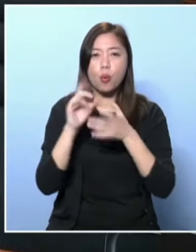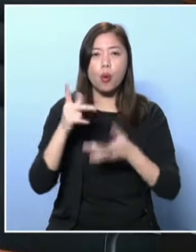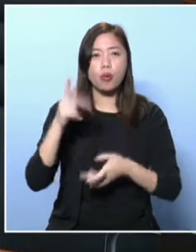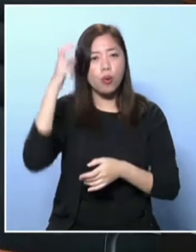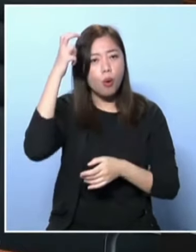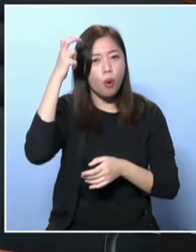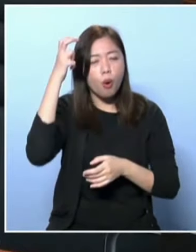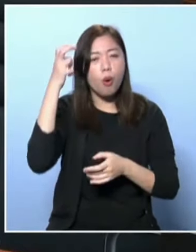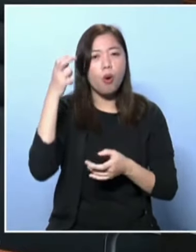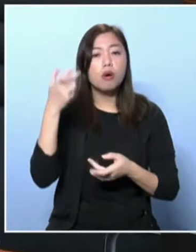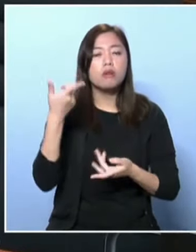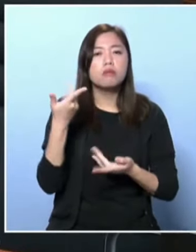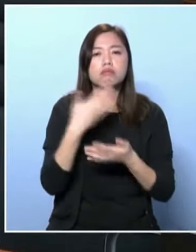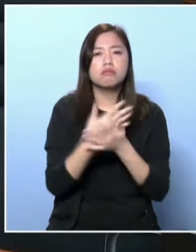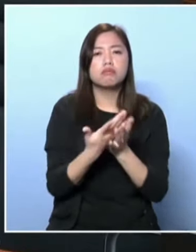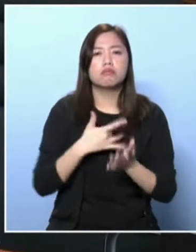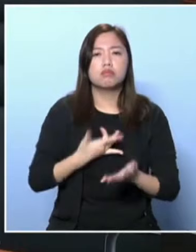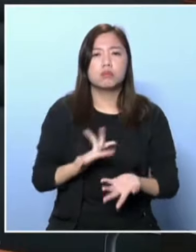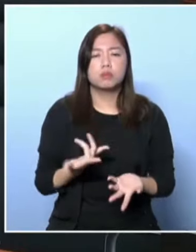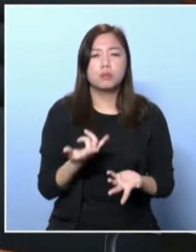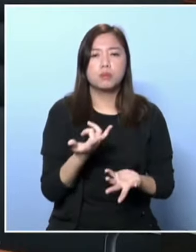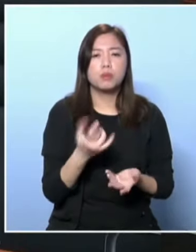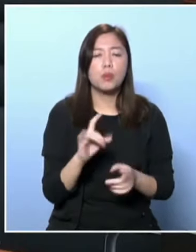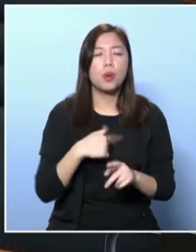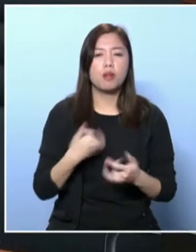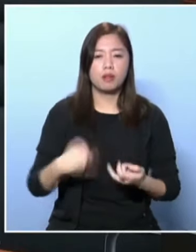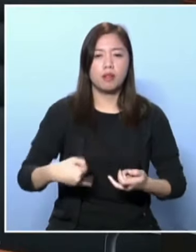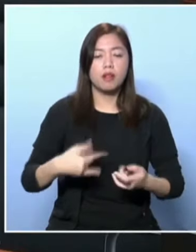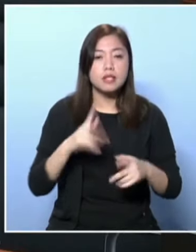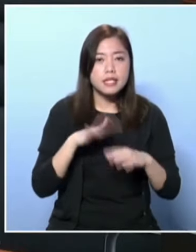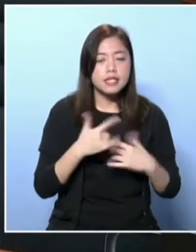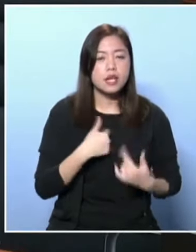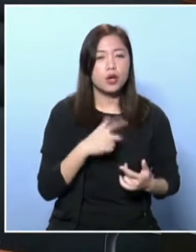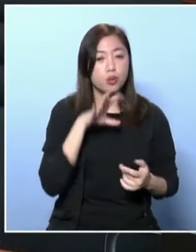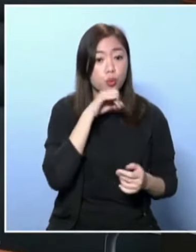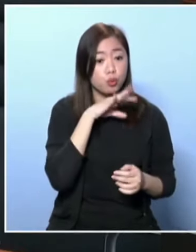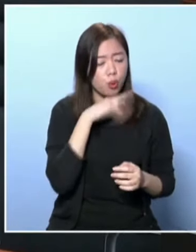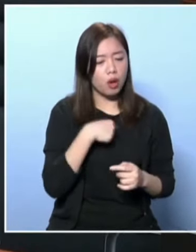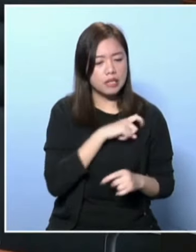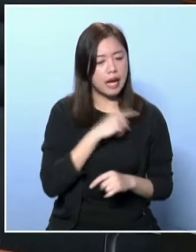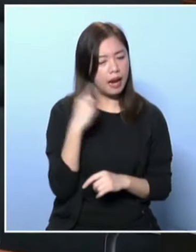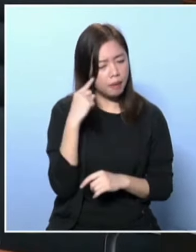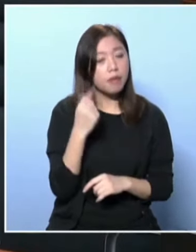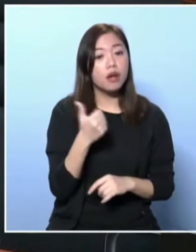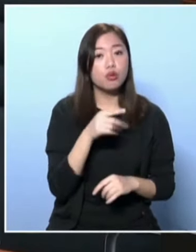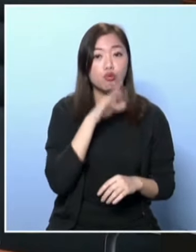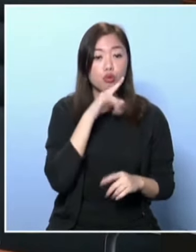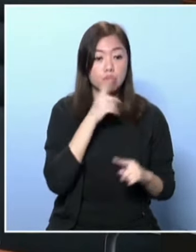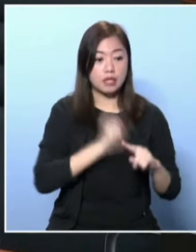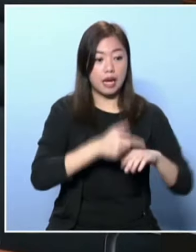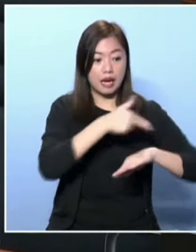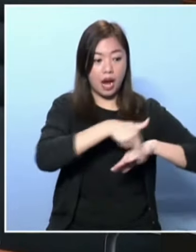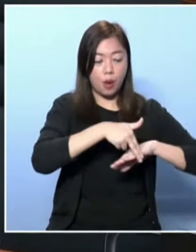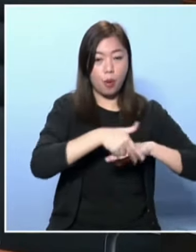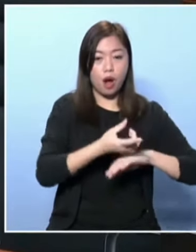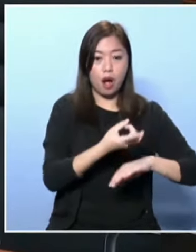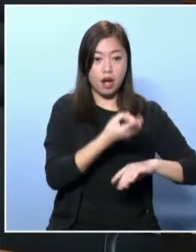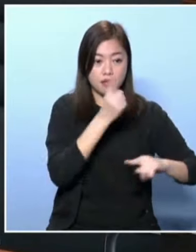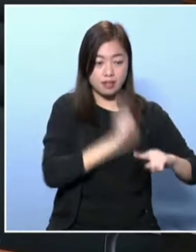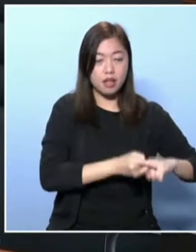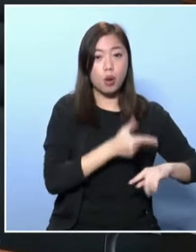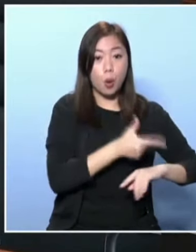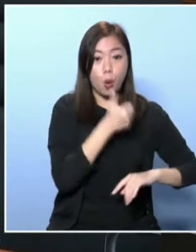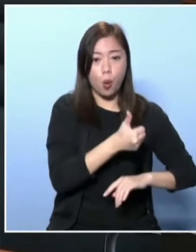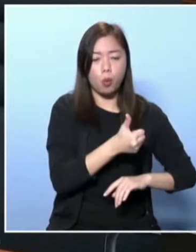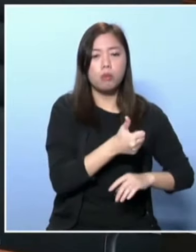嘗試試下，即既然如果原方案係好嘅，咁就唔應該要有補助金啦，或者個補救方